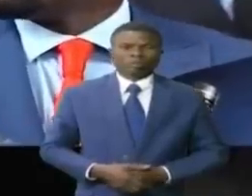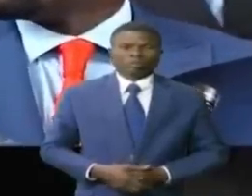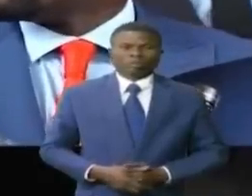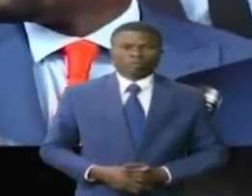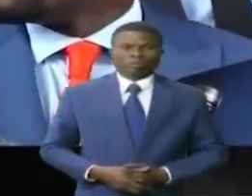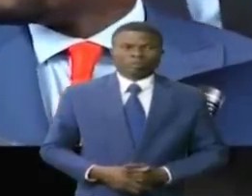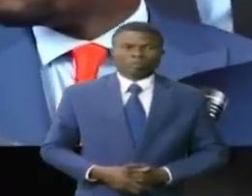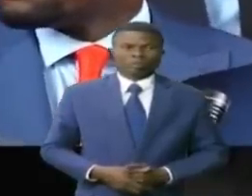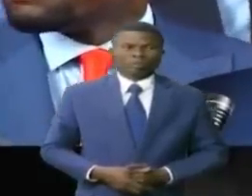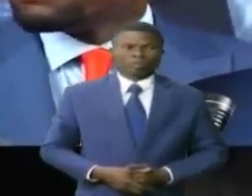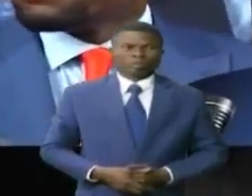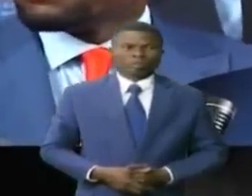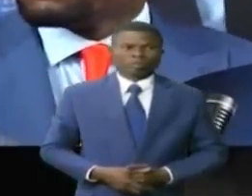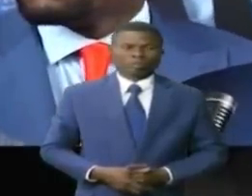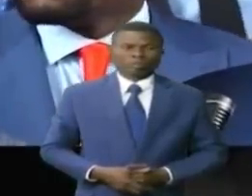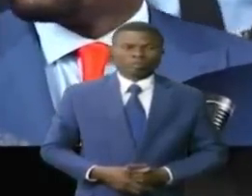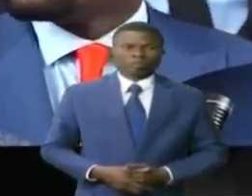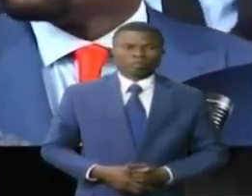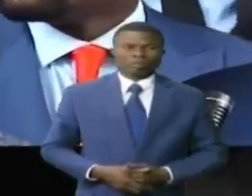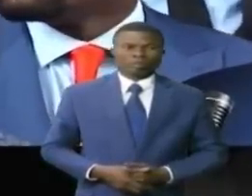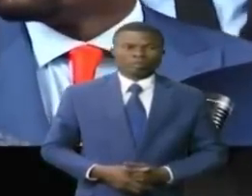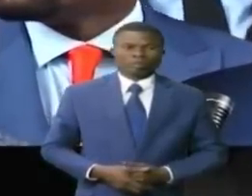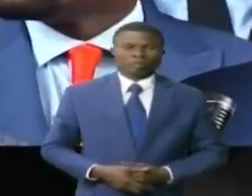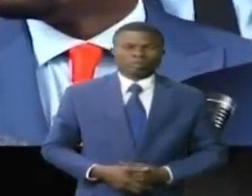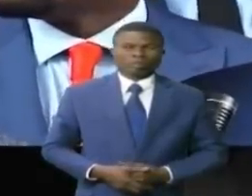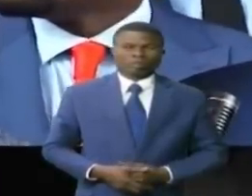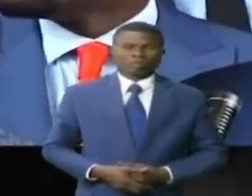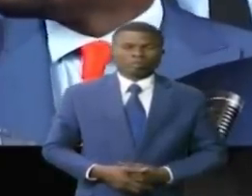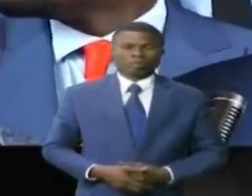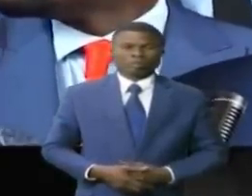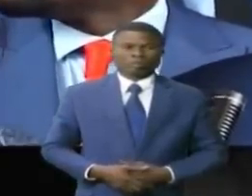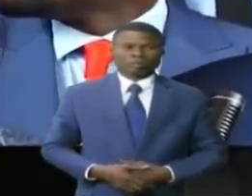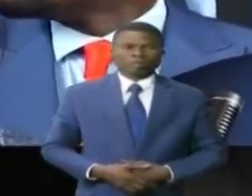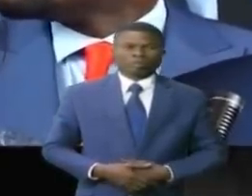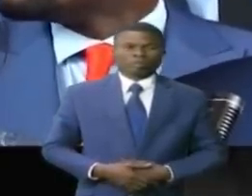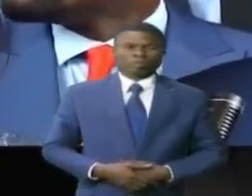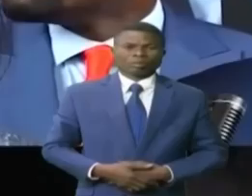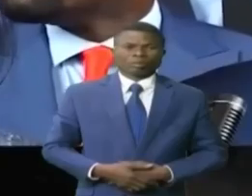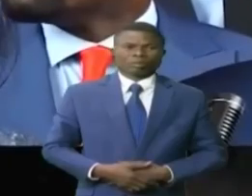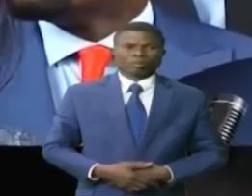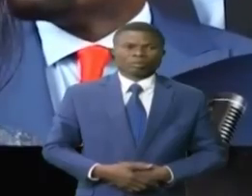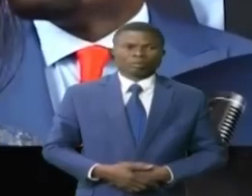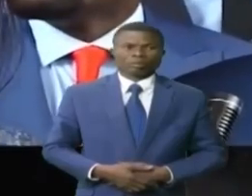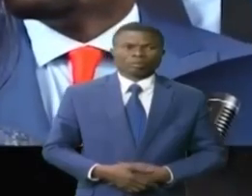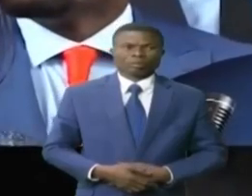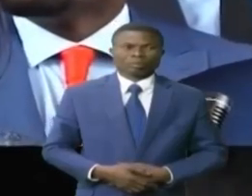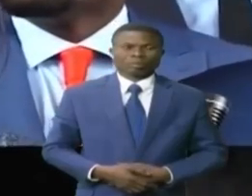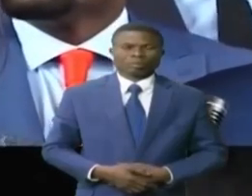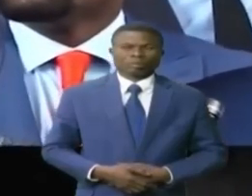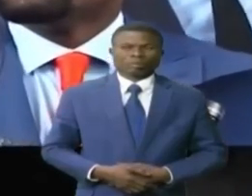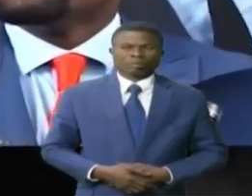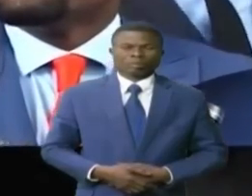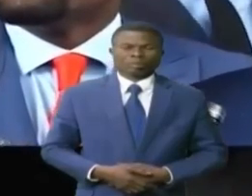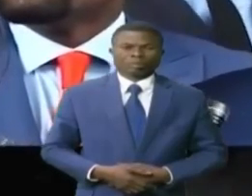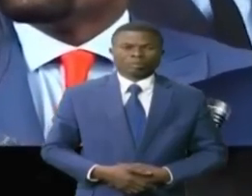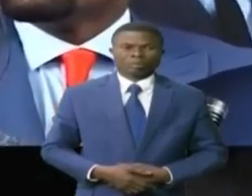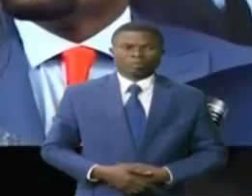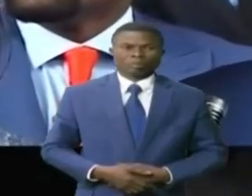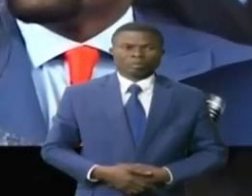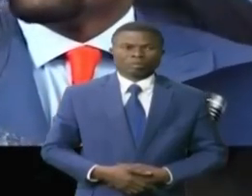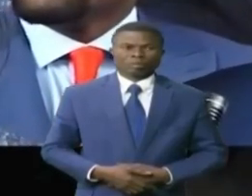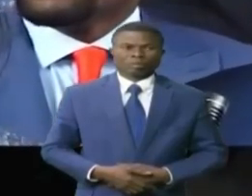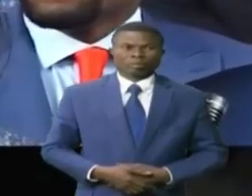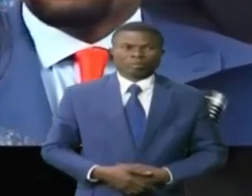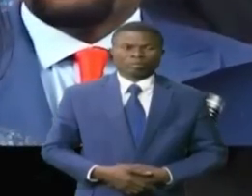élection, mais mettons au palais de la nation quelqu'un qui a des convictions profondes pour réaffirmer la souveraineté